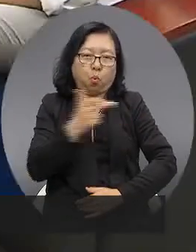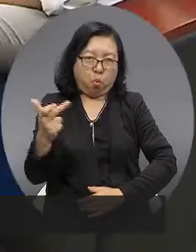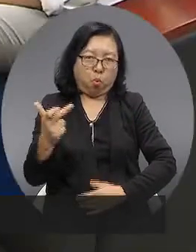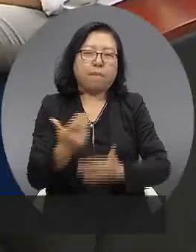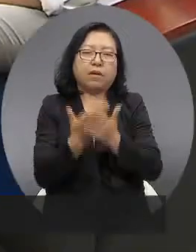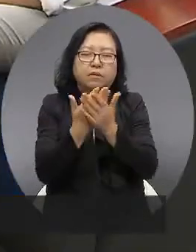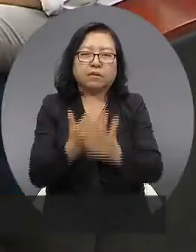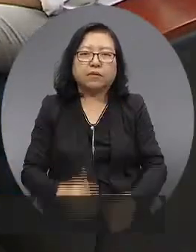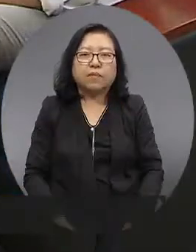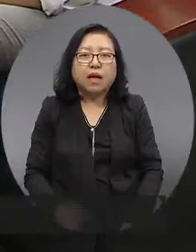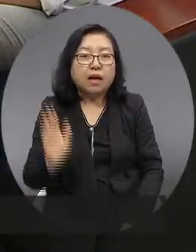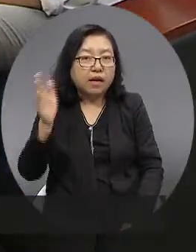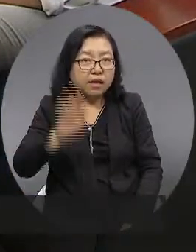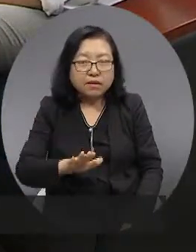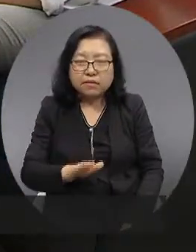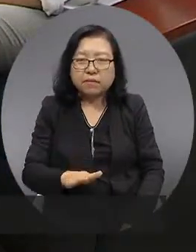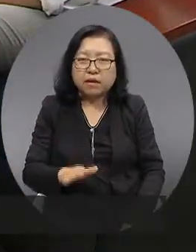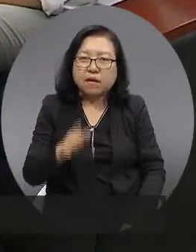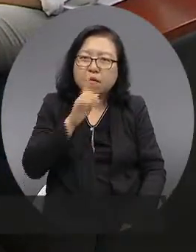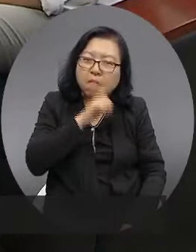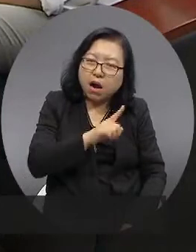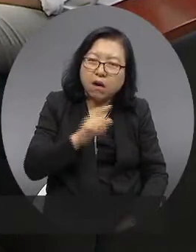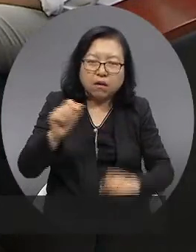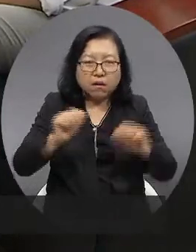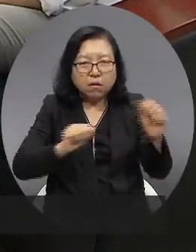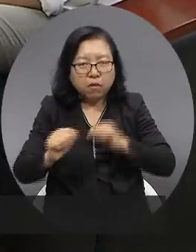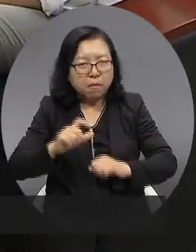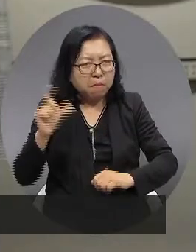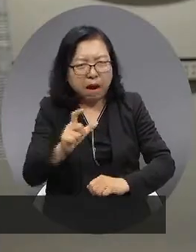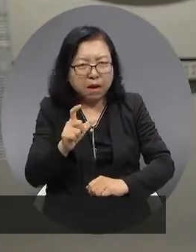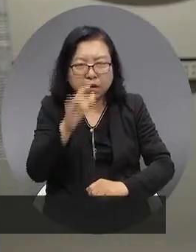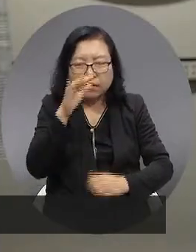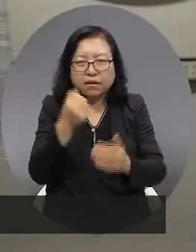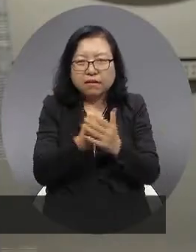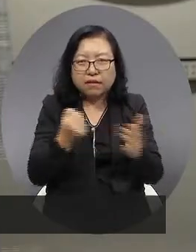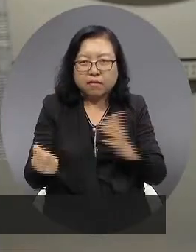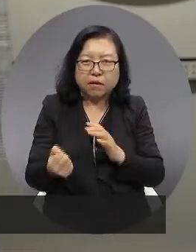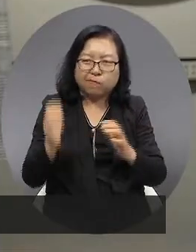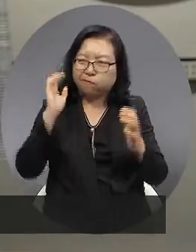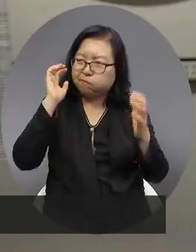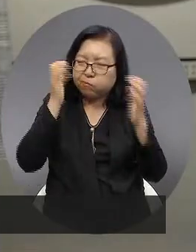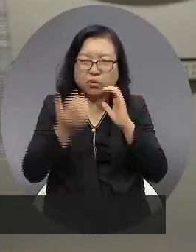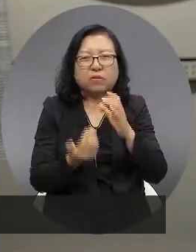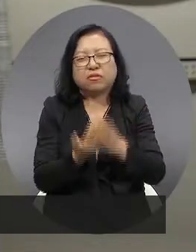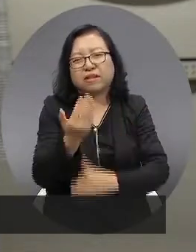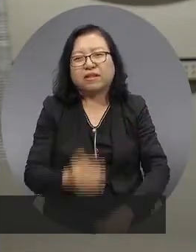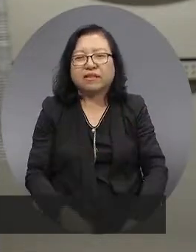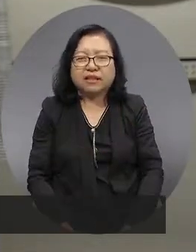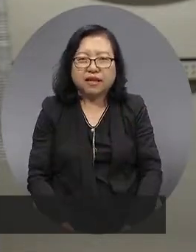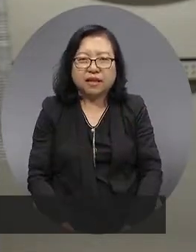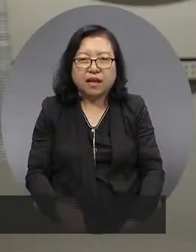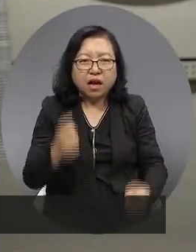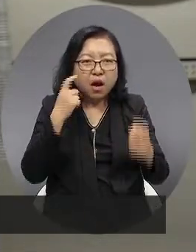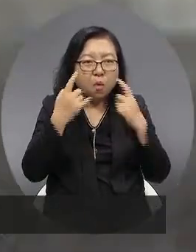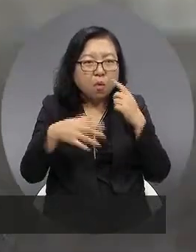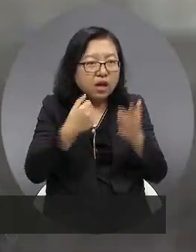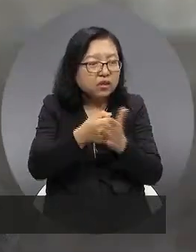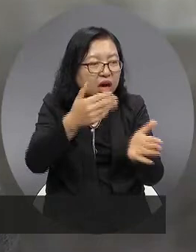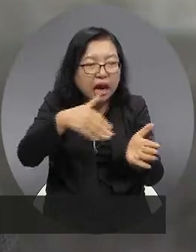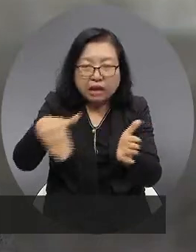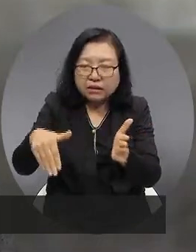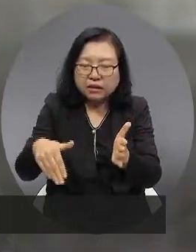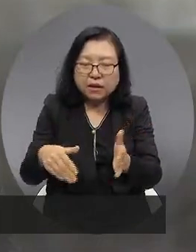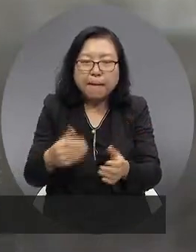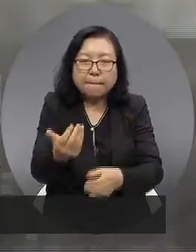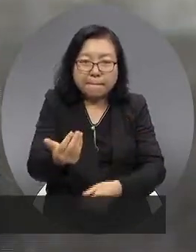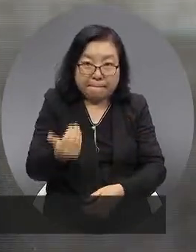생각합니다. 하지만 파격적인 말과 행동은 불필요한 혼선으로 이어졌습니다. 확정되지 않은 내용을 김 지사가